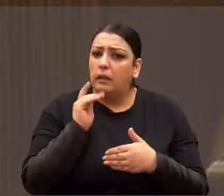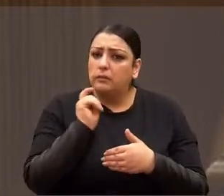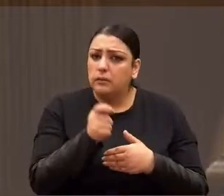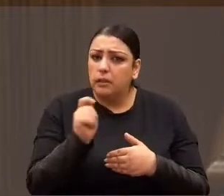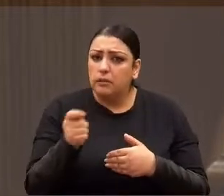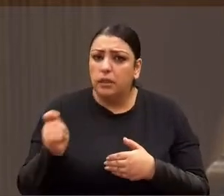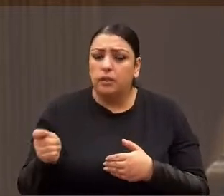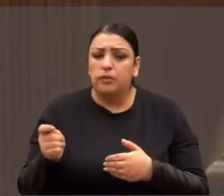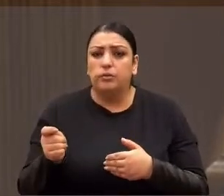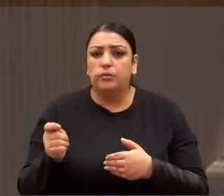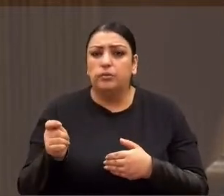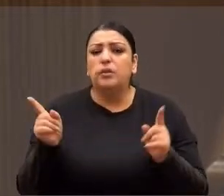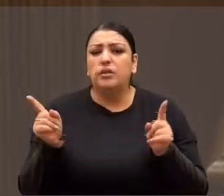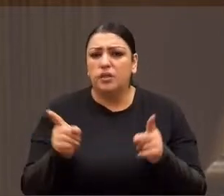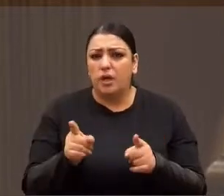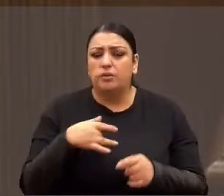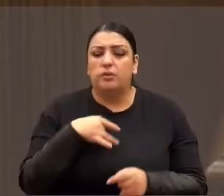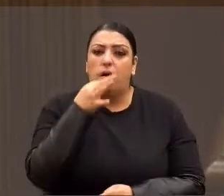կարճ ասած